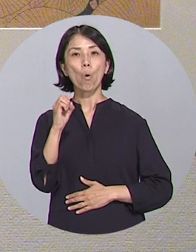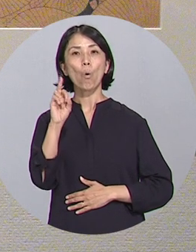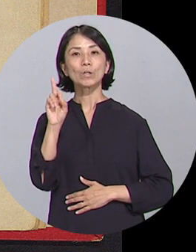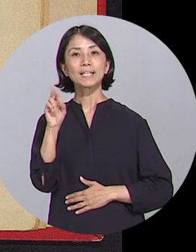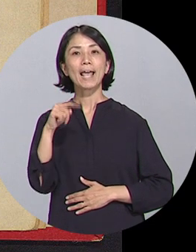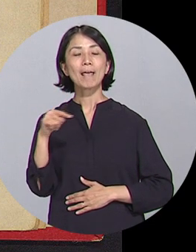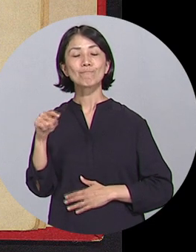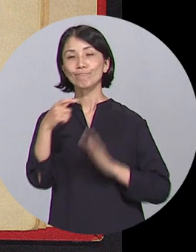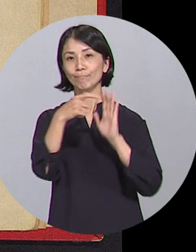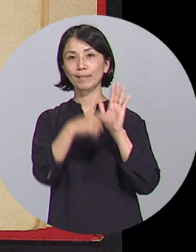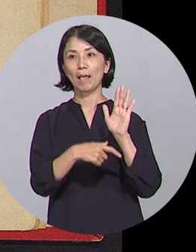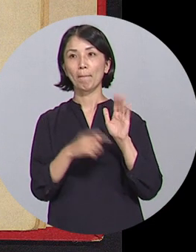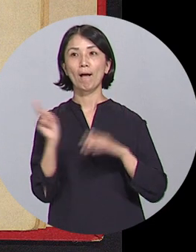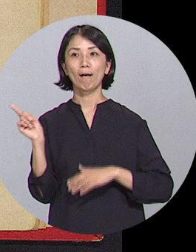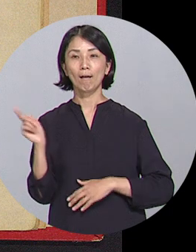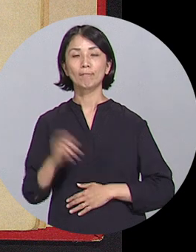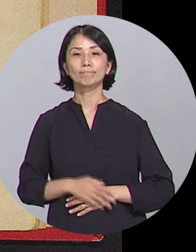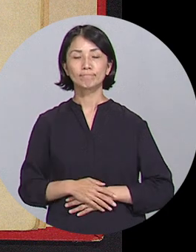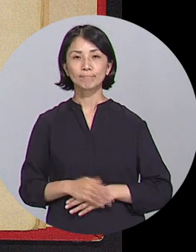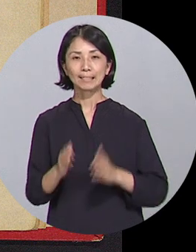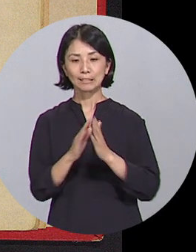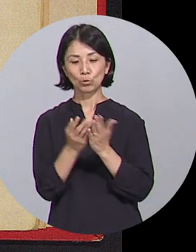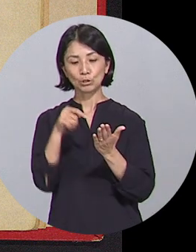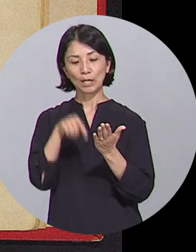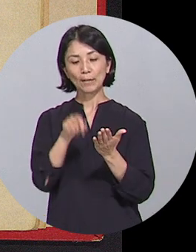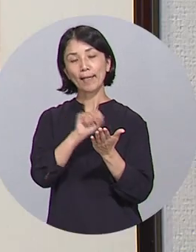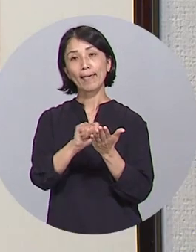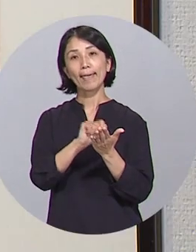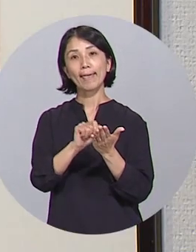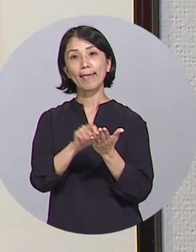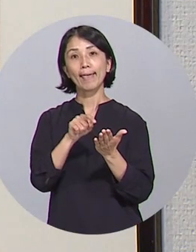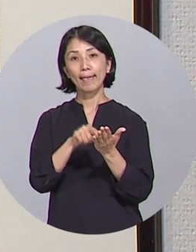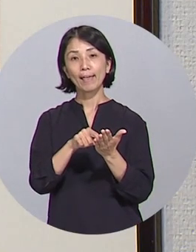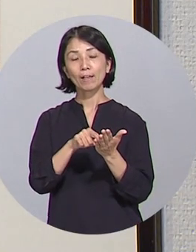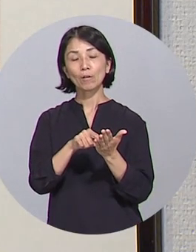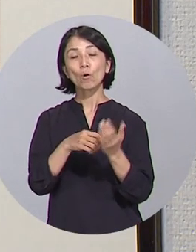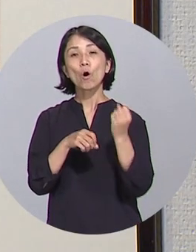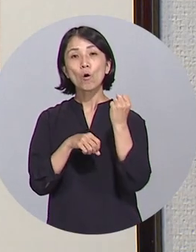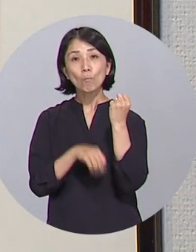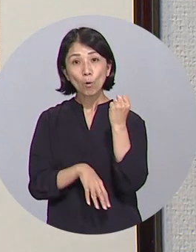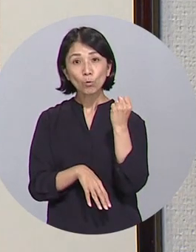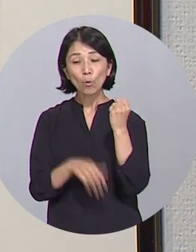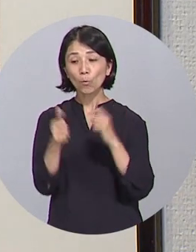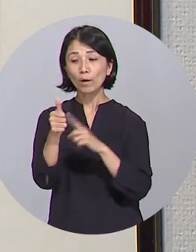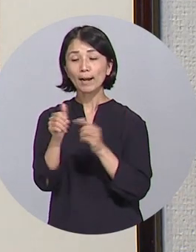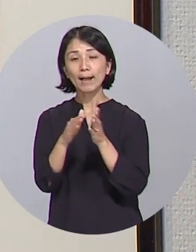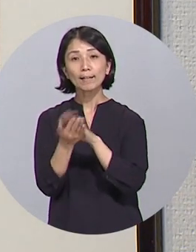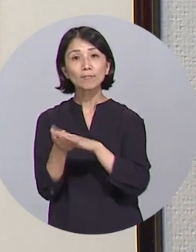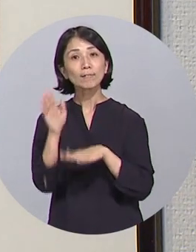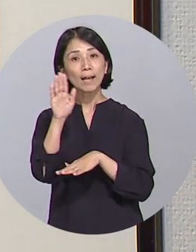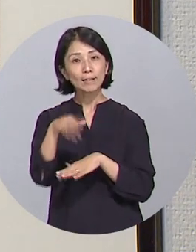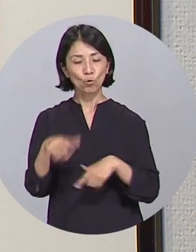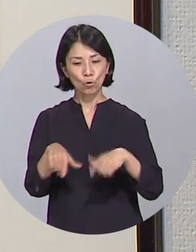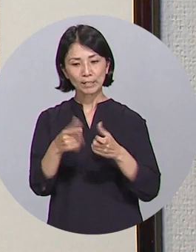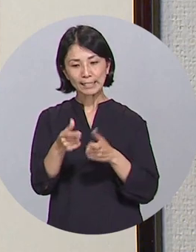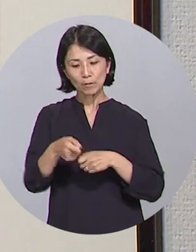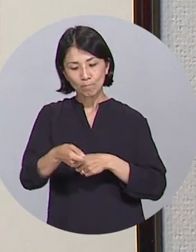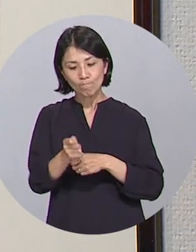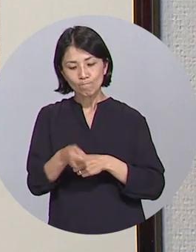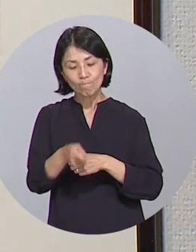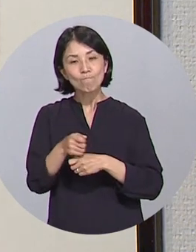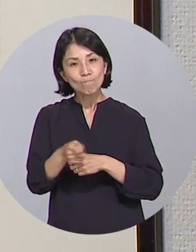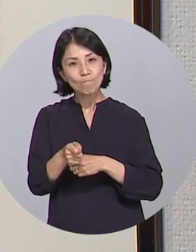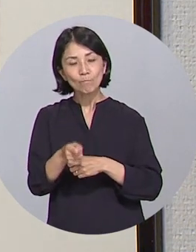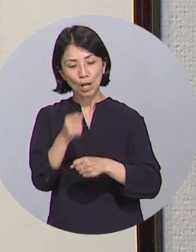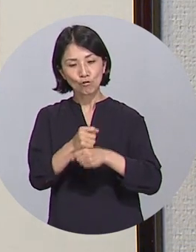ですけれども、はい、その汚染という小説の挿絵をもとに、接待の没後に木版画として出版された